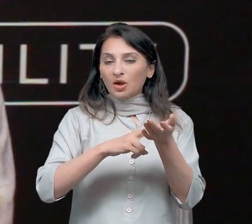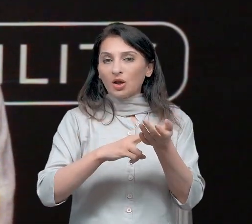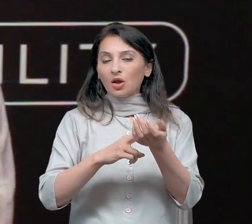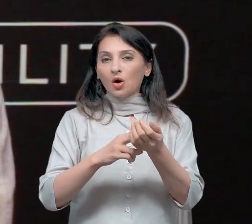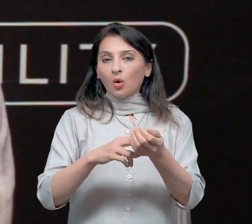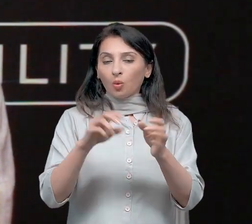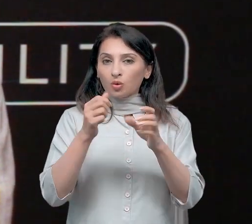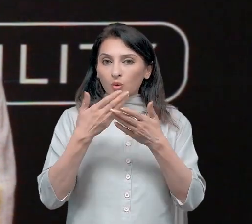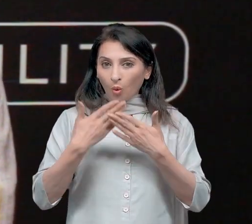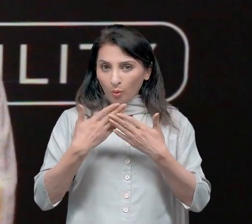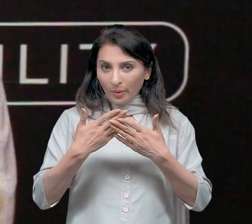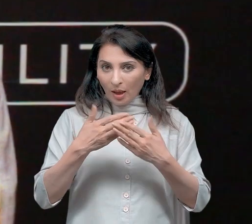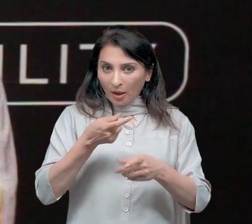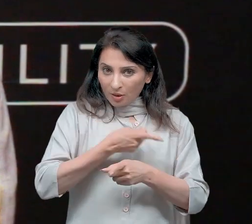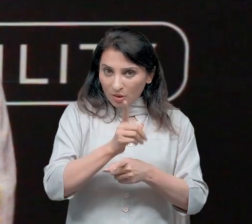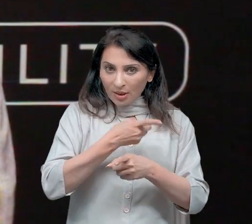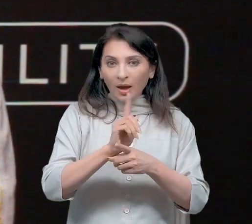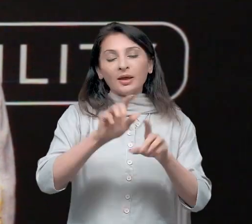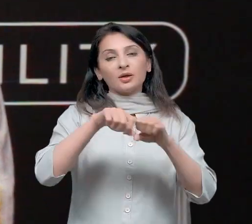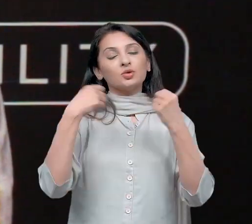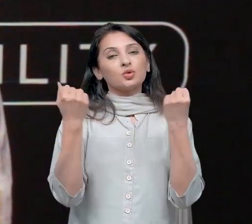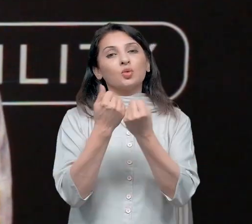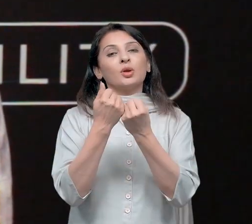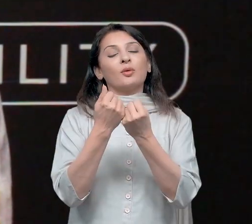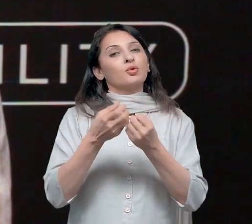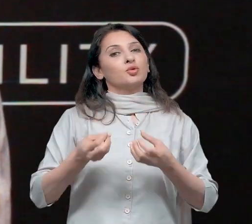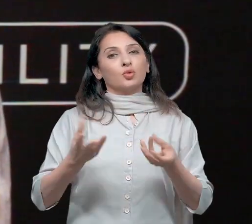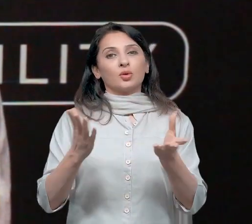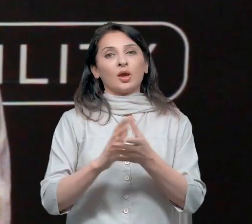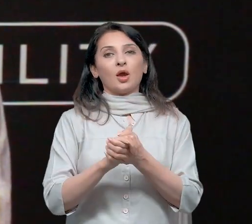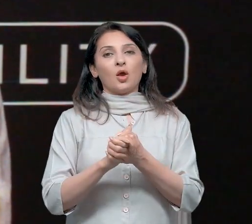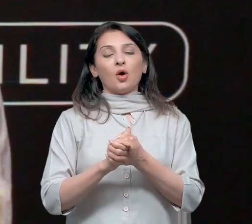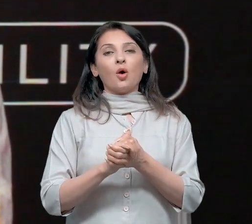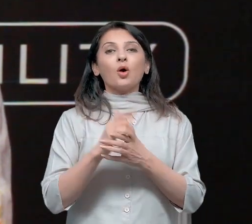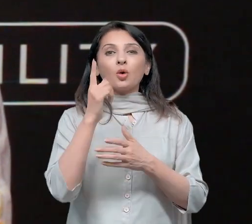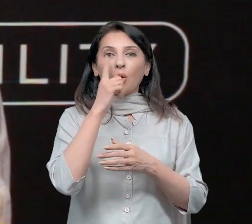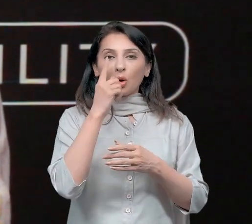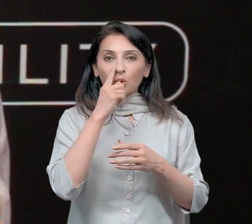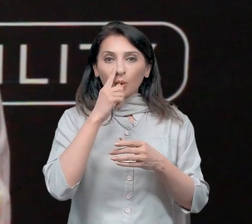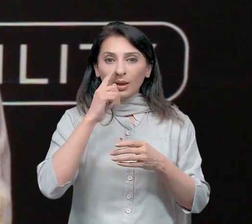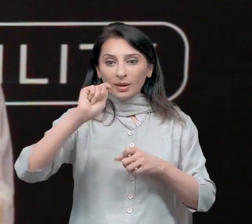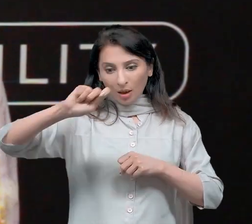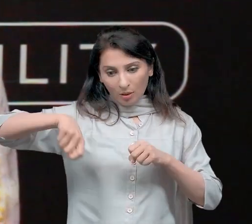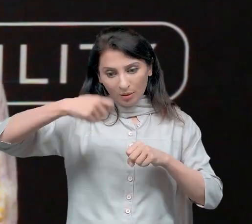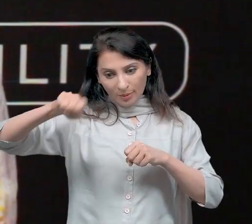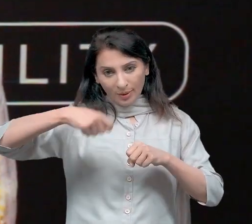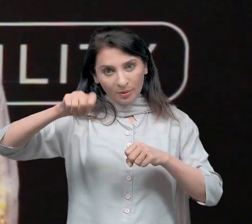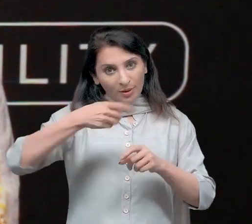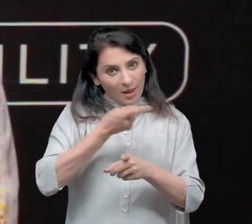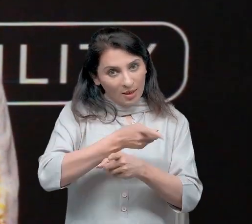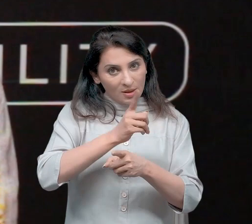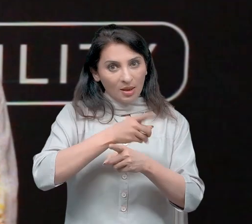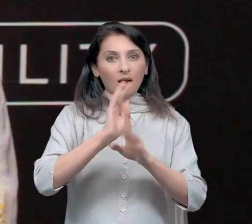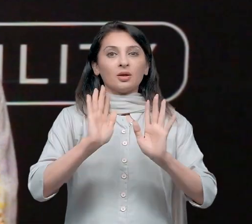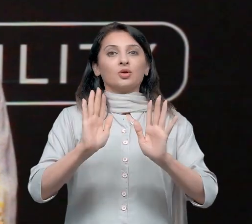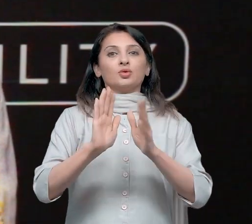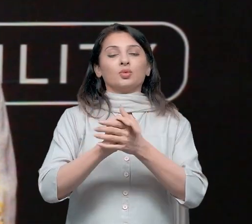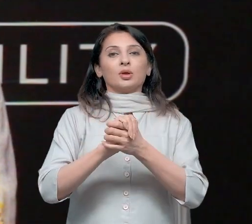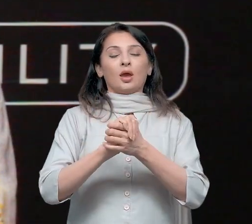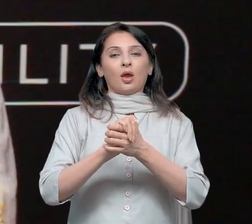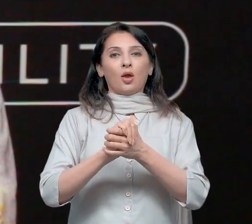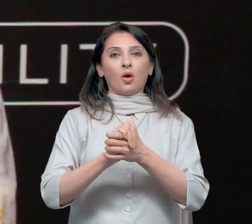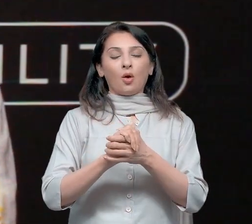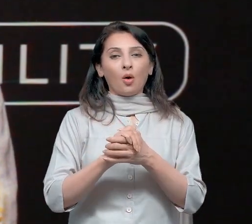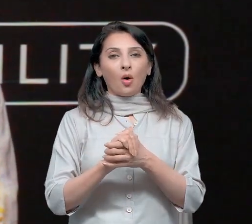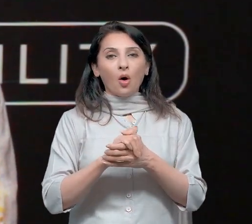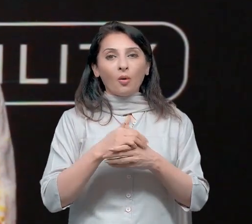नाम है, ग्वादर में जो है, उन्होंने बाकायदा औरतों के लिए टेलरिंग के शॉप्स खोली हैं, वर्कशॉप्स खोली हैं, जहाँ